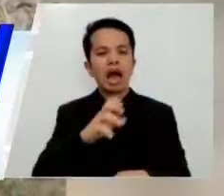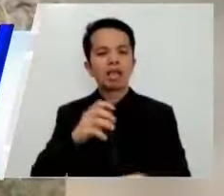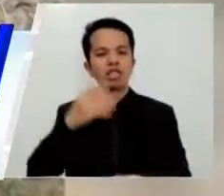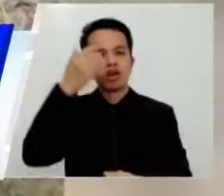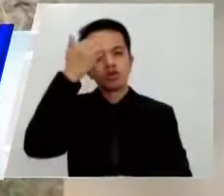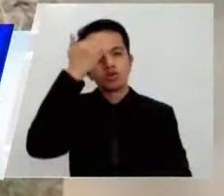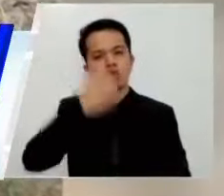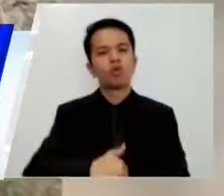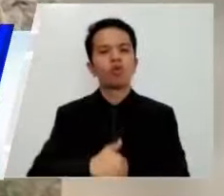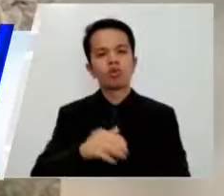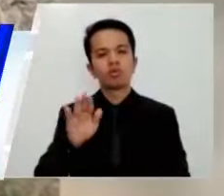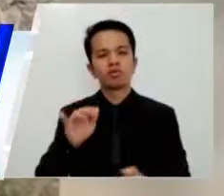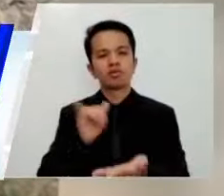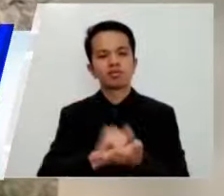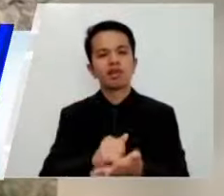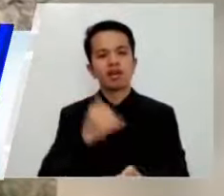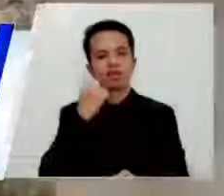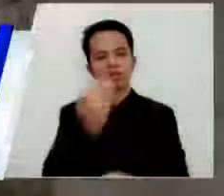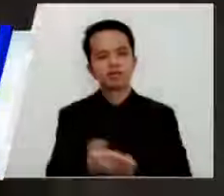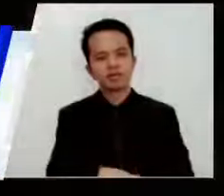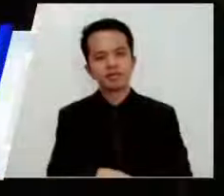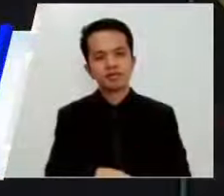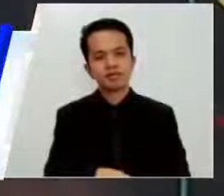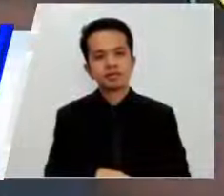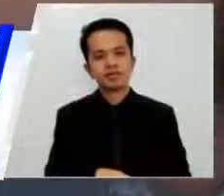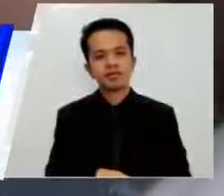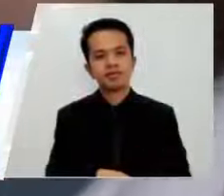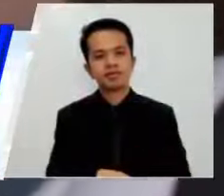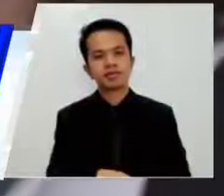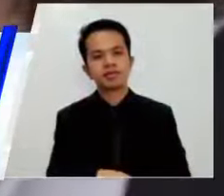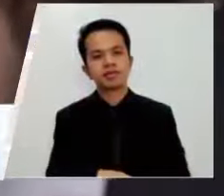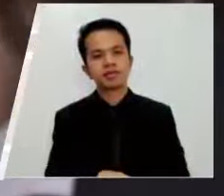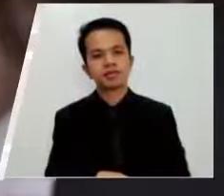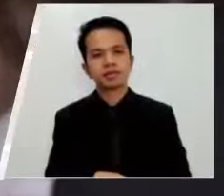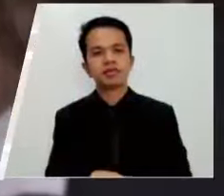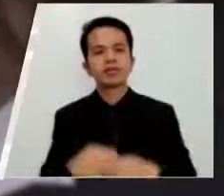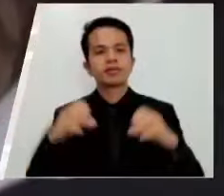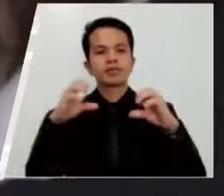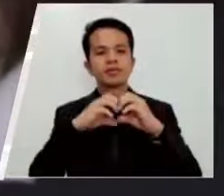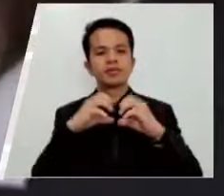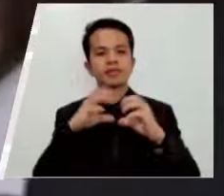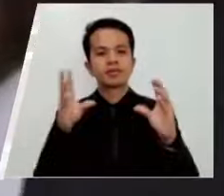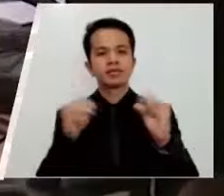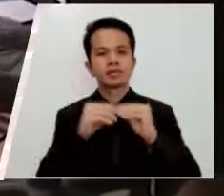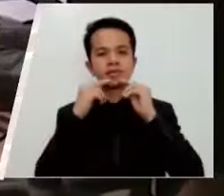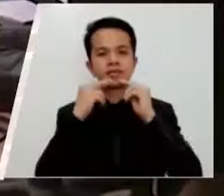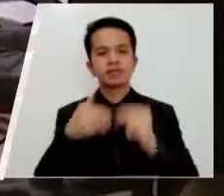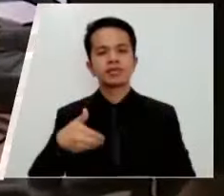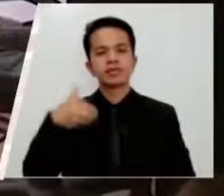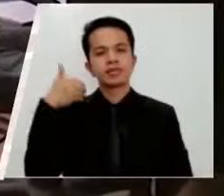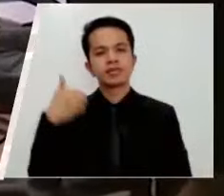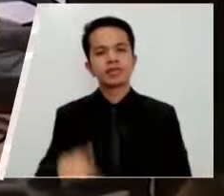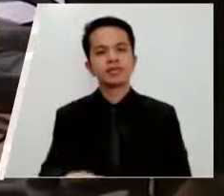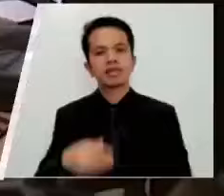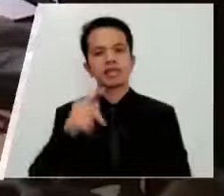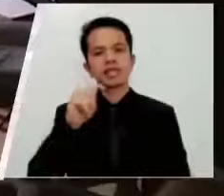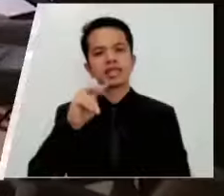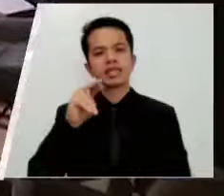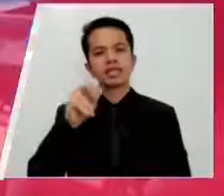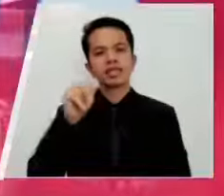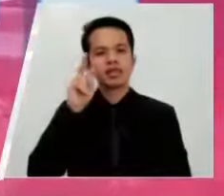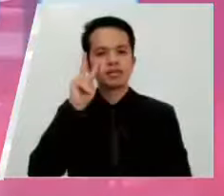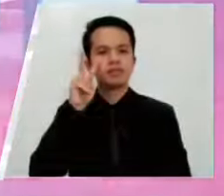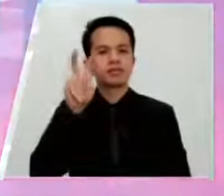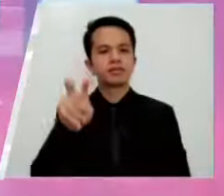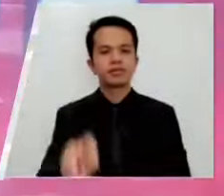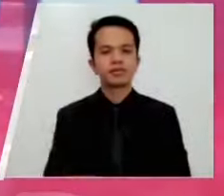base sa pagsusuri ng tuminging doktor. Para sa GMA Integrated News, ako si Tina Panganiban Perez, ang